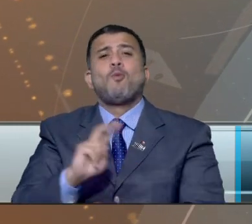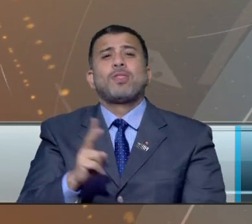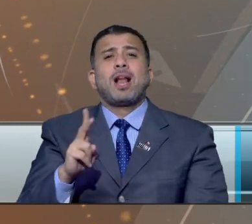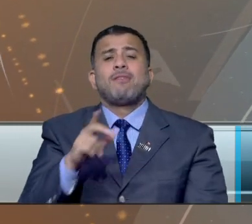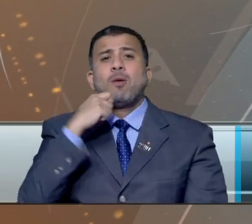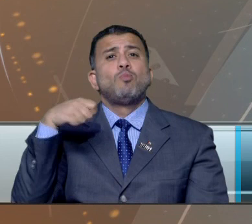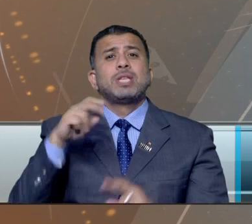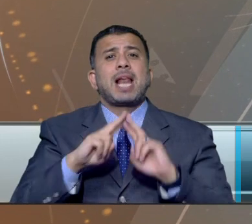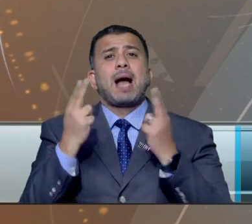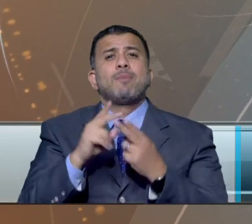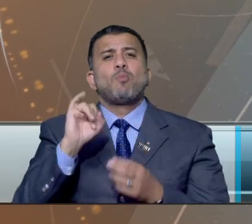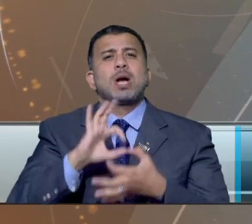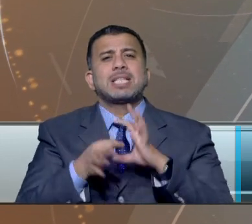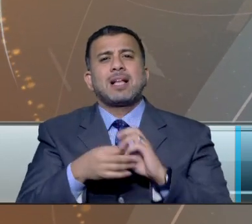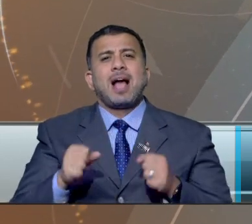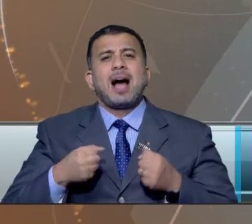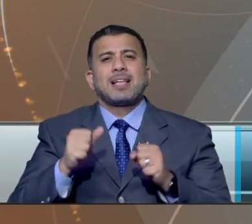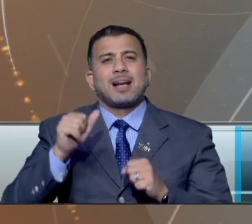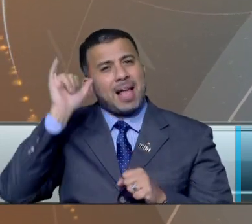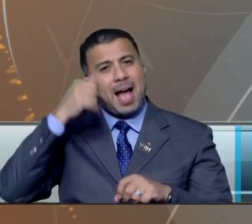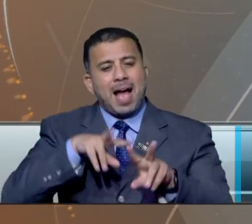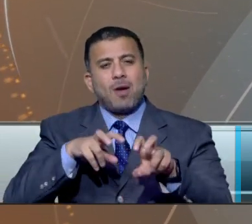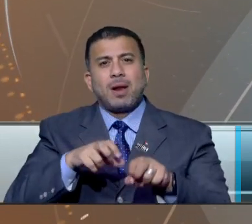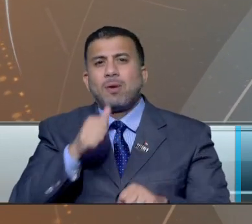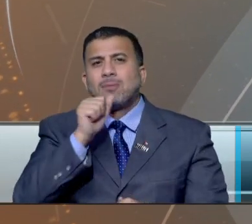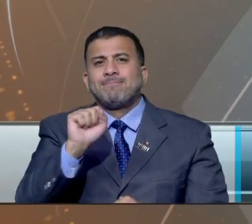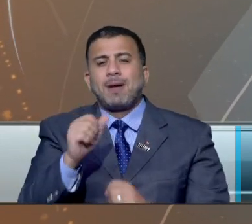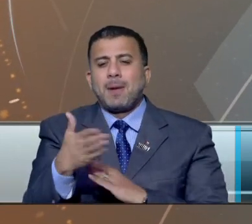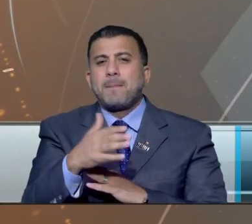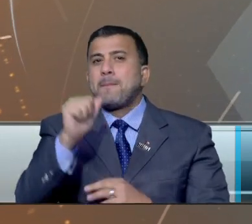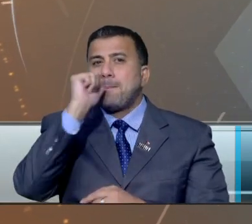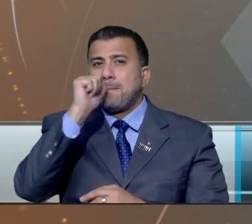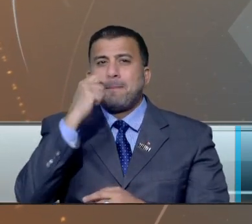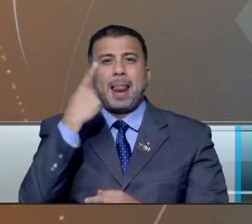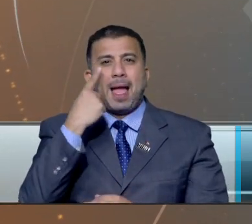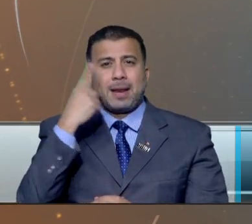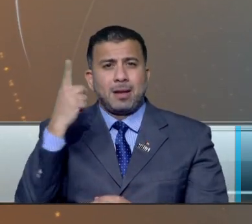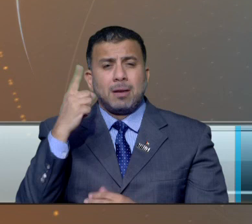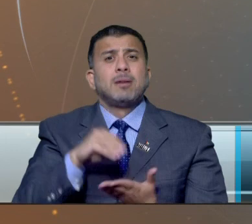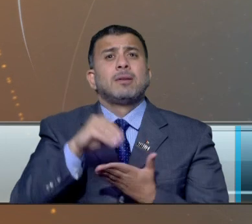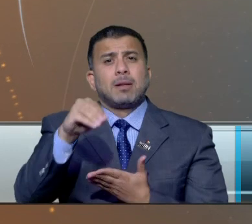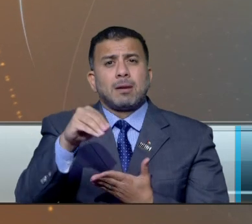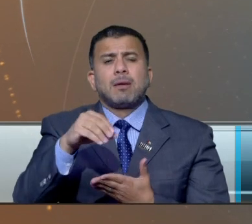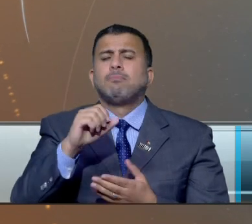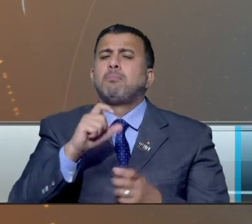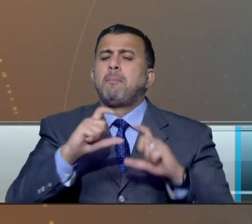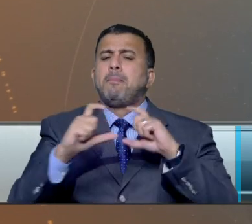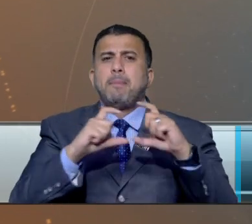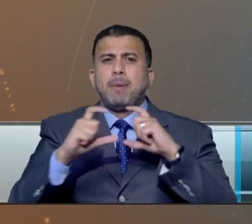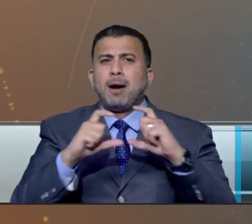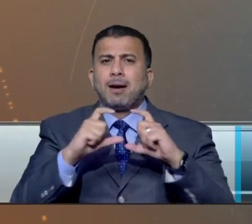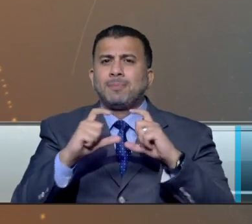منها منصب مدير عام المؤسسه العامه لحديقه الحيوان والاحياء المائيه بالعين ومناصب اخرى في